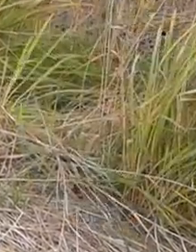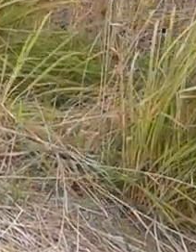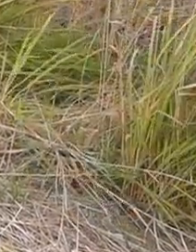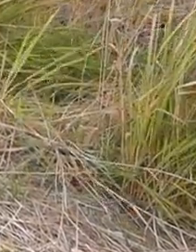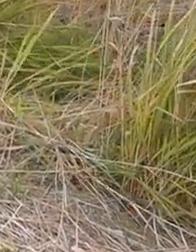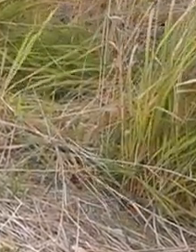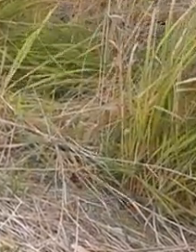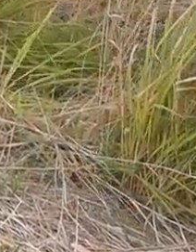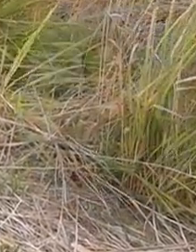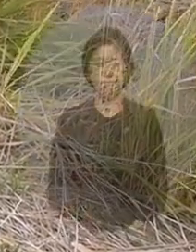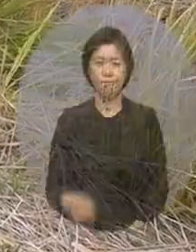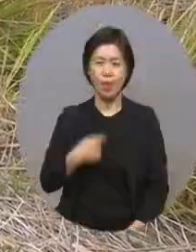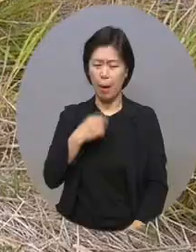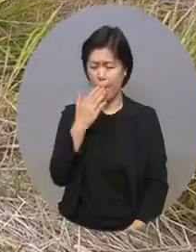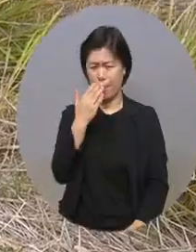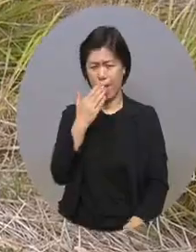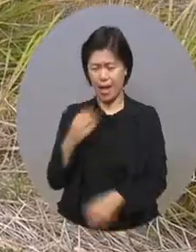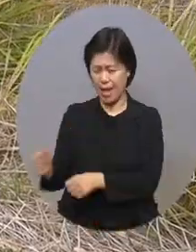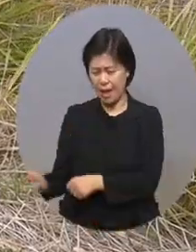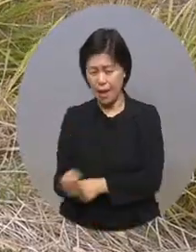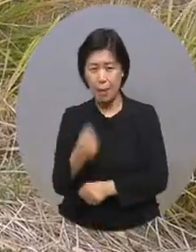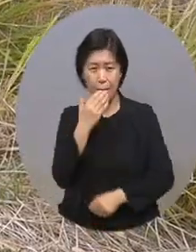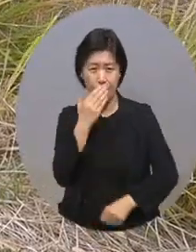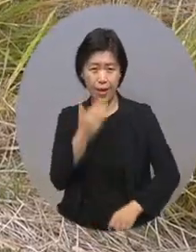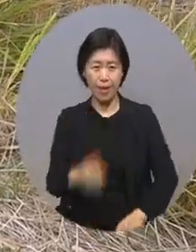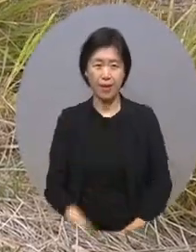할 수 있다, 할 수 있다!